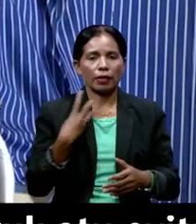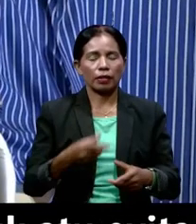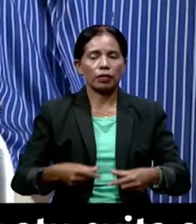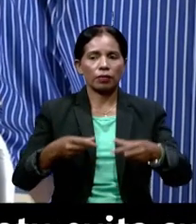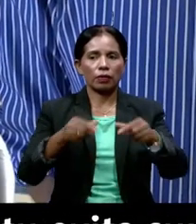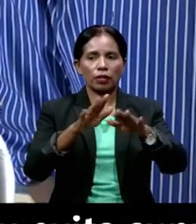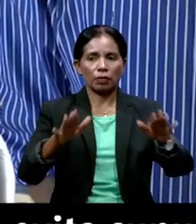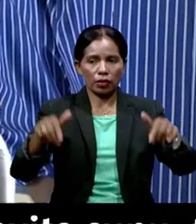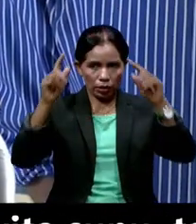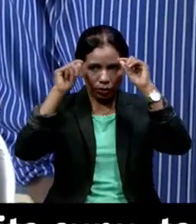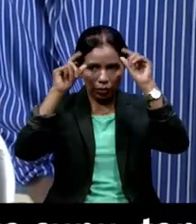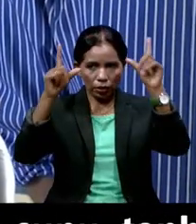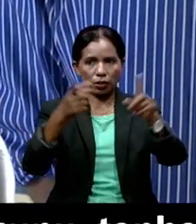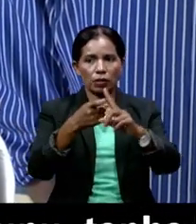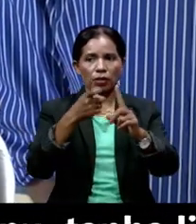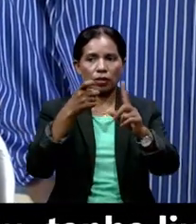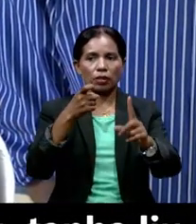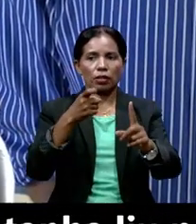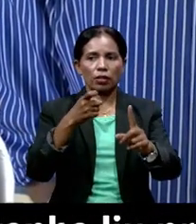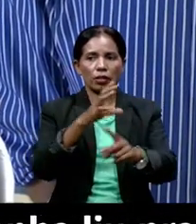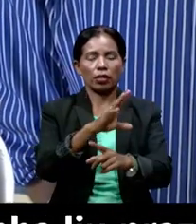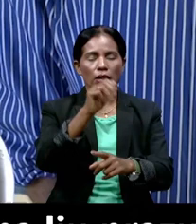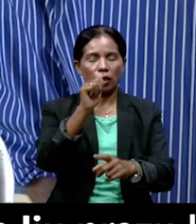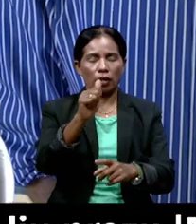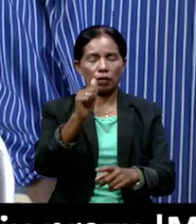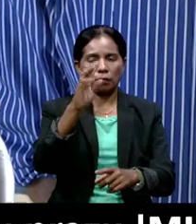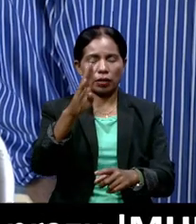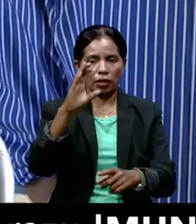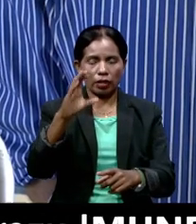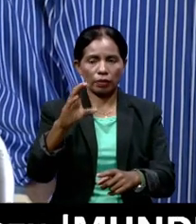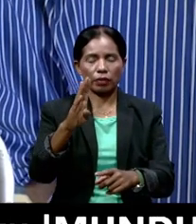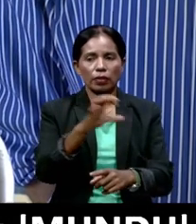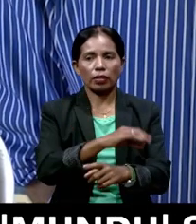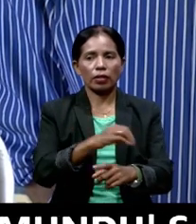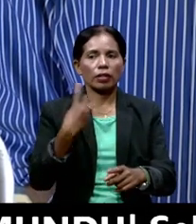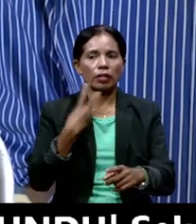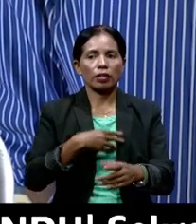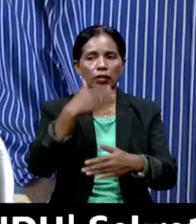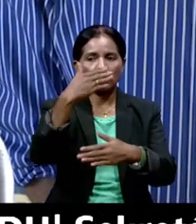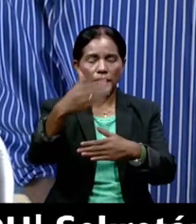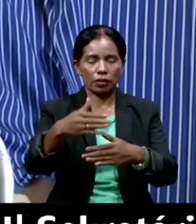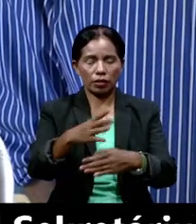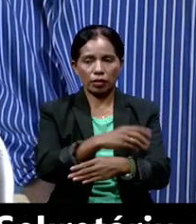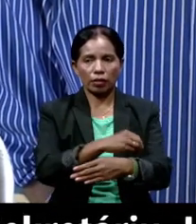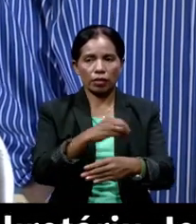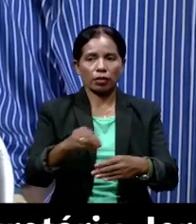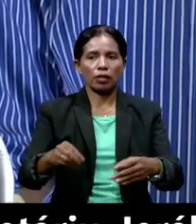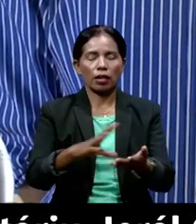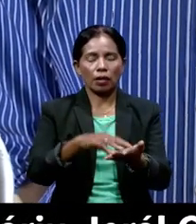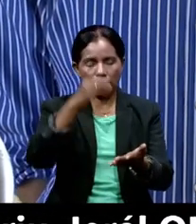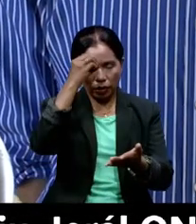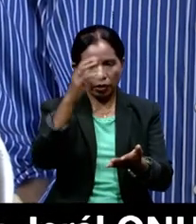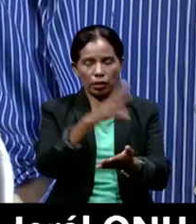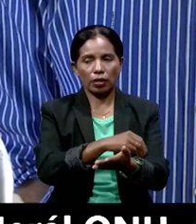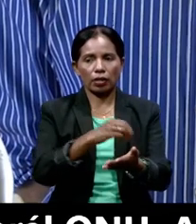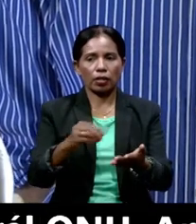adik-adik di Timor Leste, khususnya pada tingkat EBEV sampai EBC, untuk nanti mereka bisa dapatkan bolsa studi lanjutan sekundaria